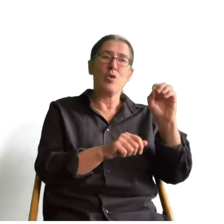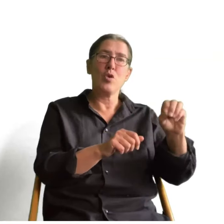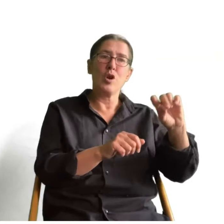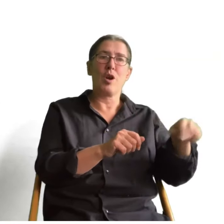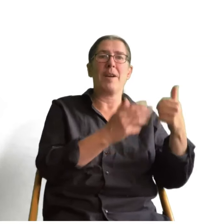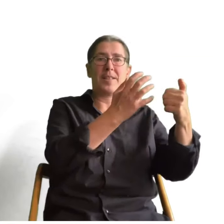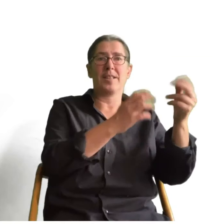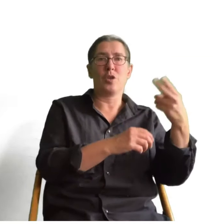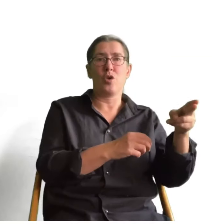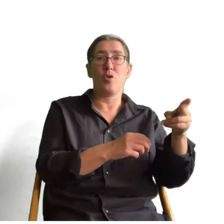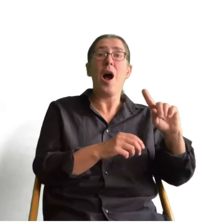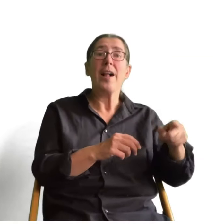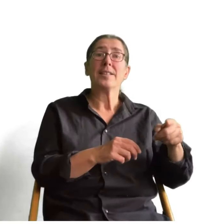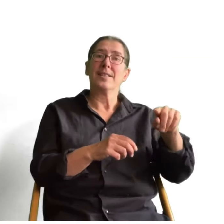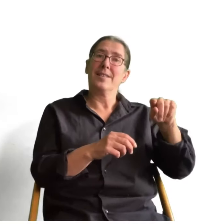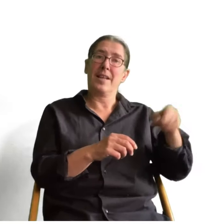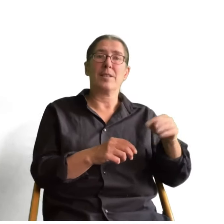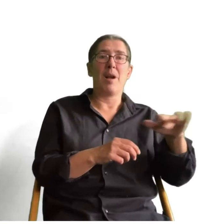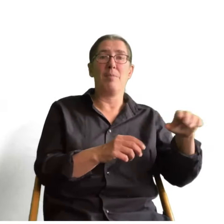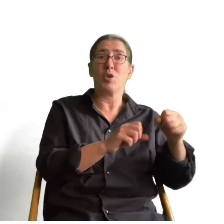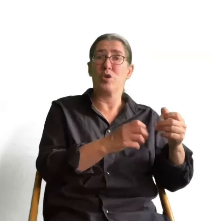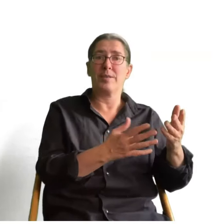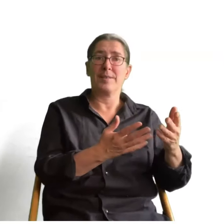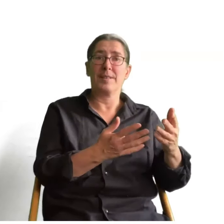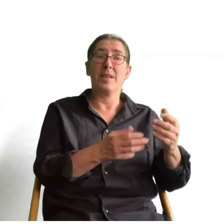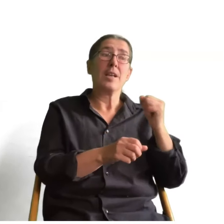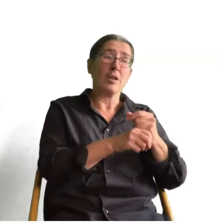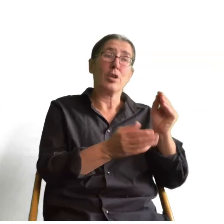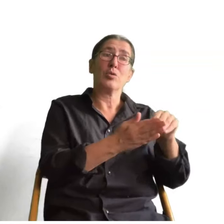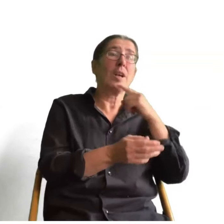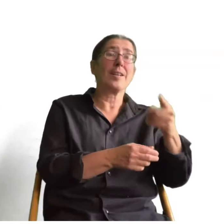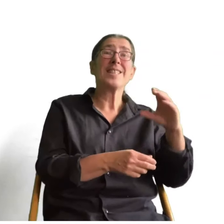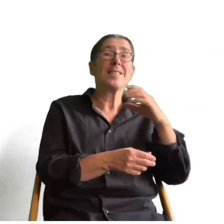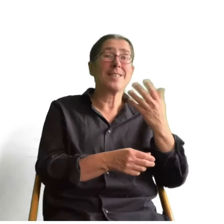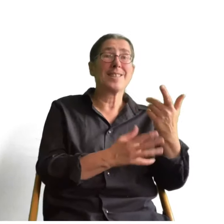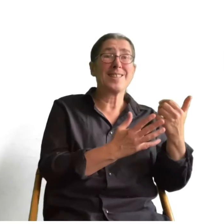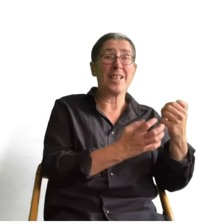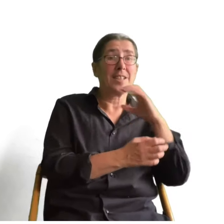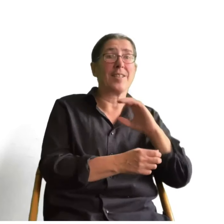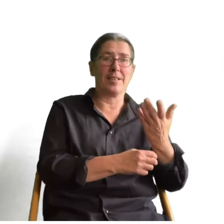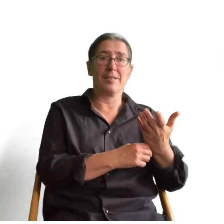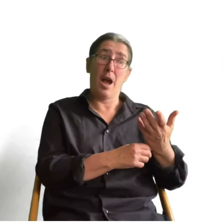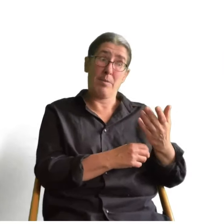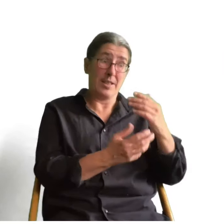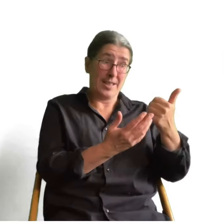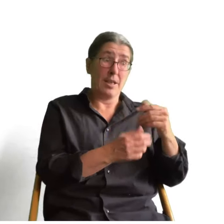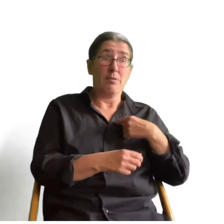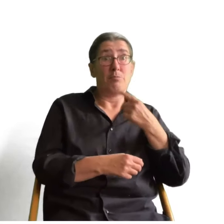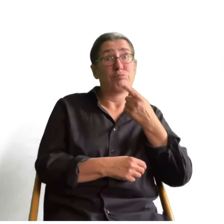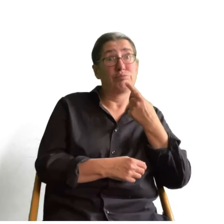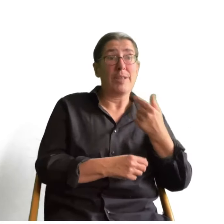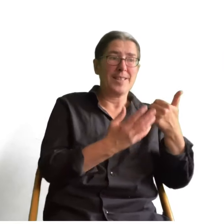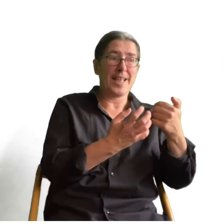wären praktisch 0,60 Euro als Dezimalbruch. Man kann dazu auch sagen 60 Cent.